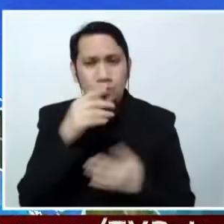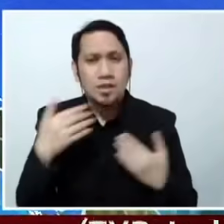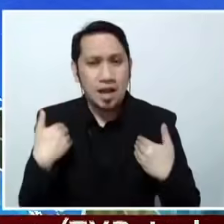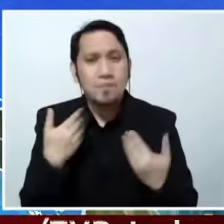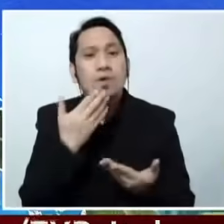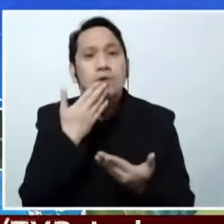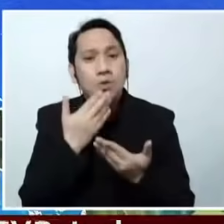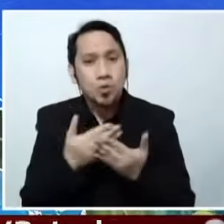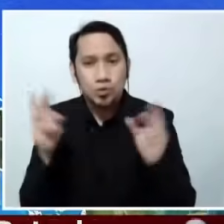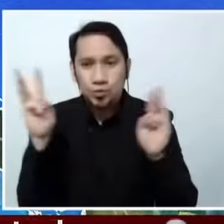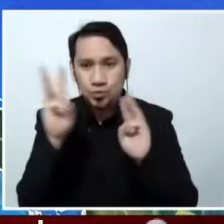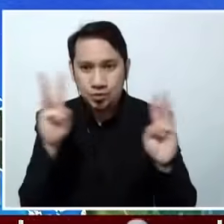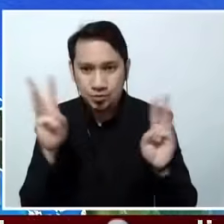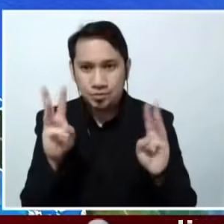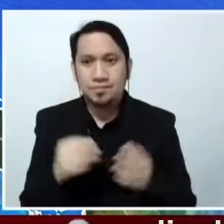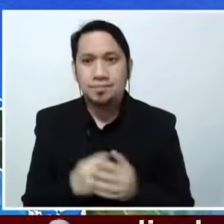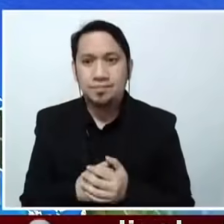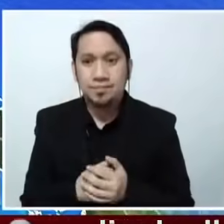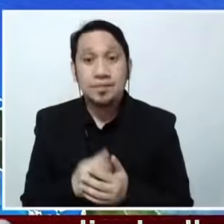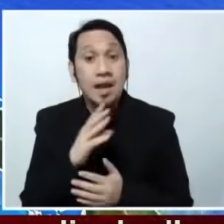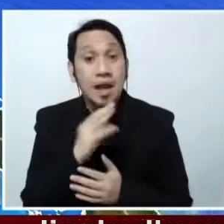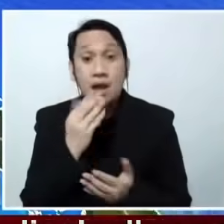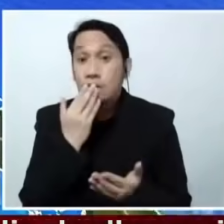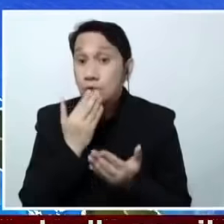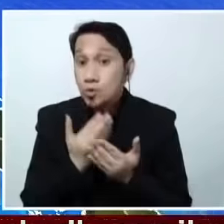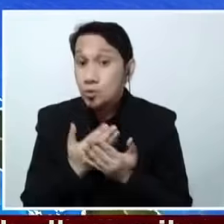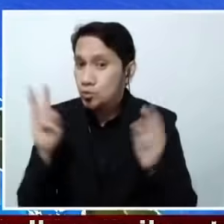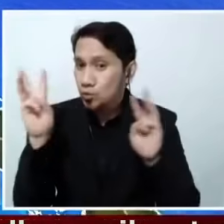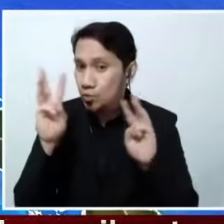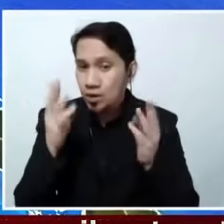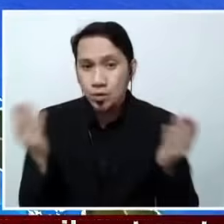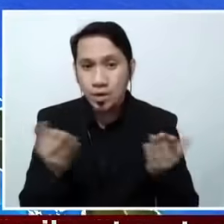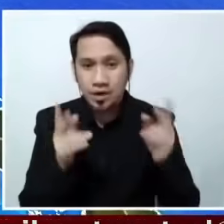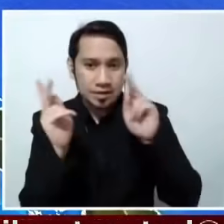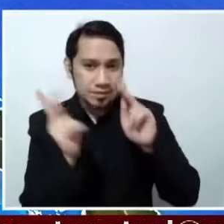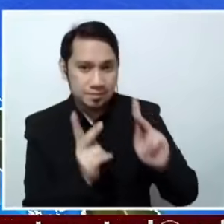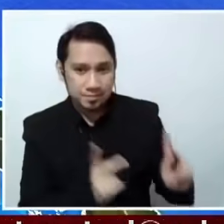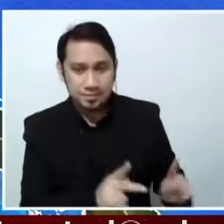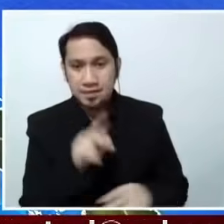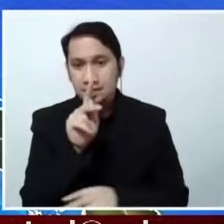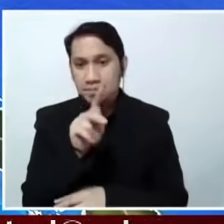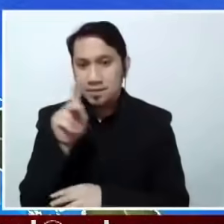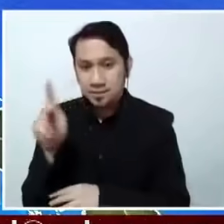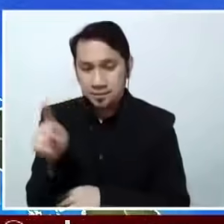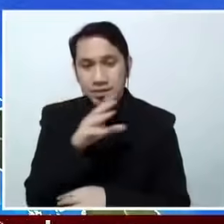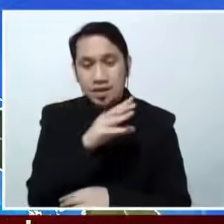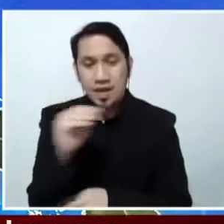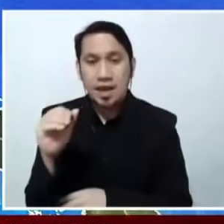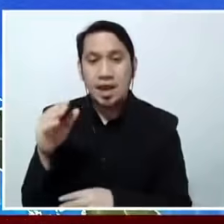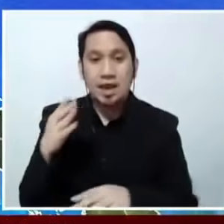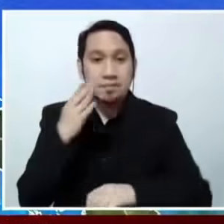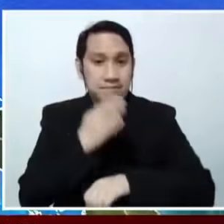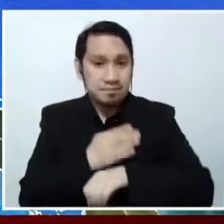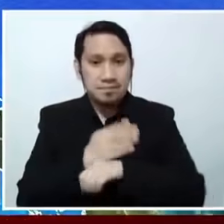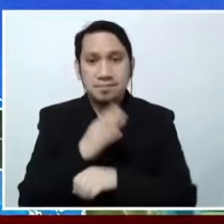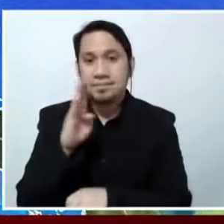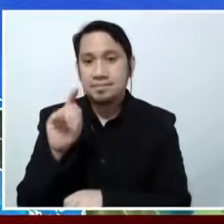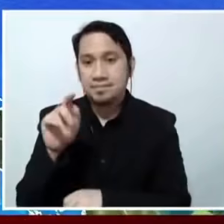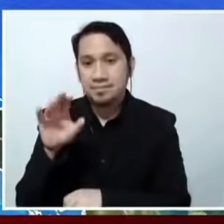at Lawag. At good weather din bukas sa Palawan, Pampanga at Basco, Batanes.